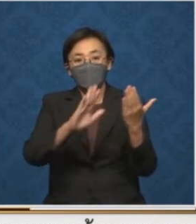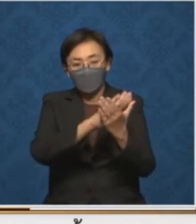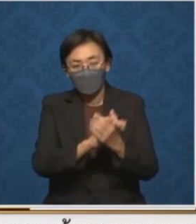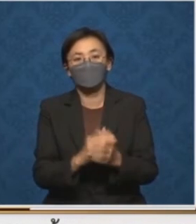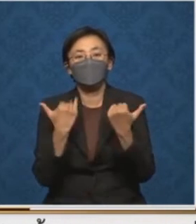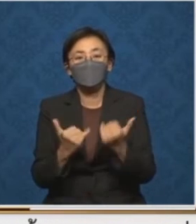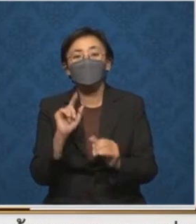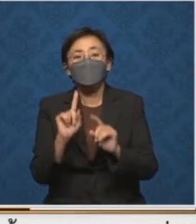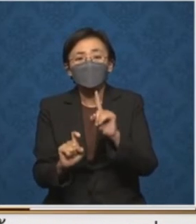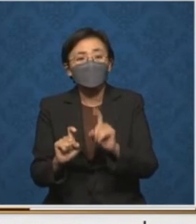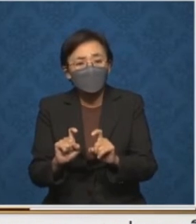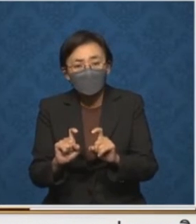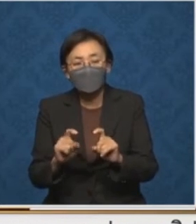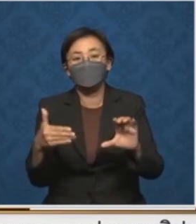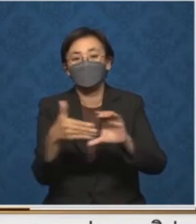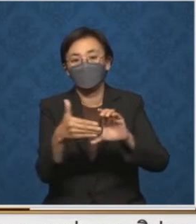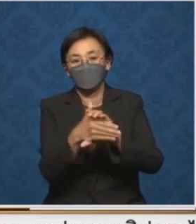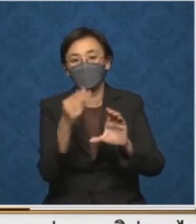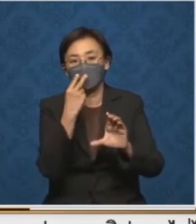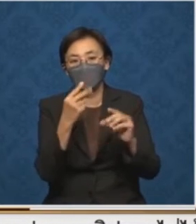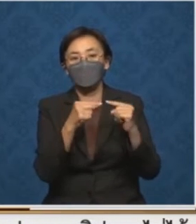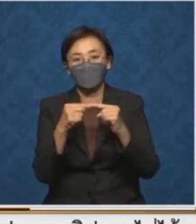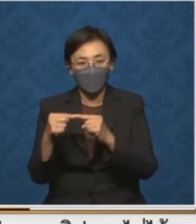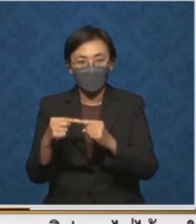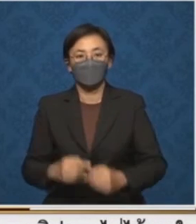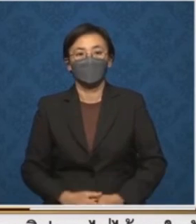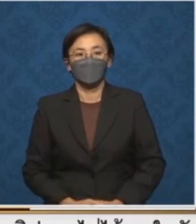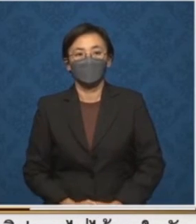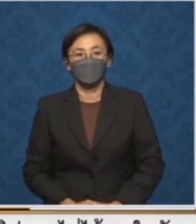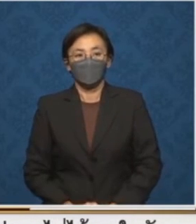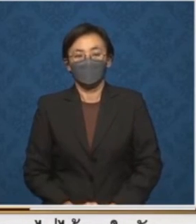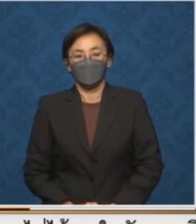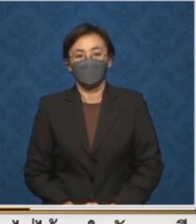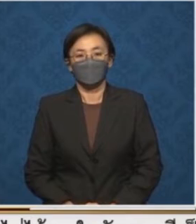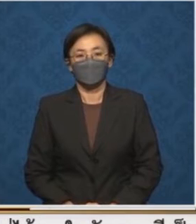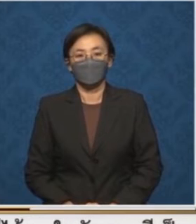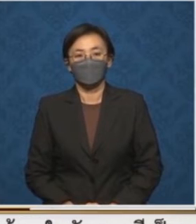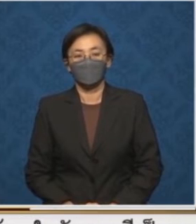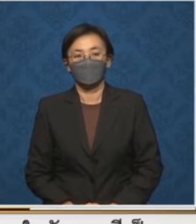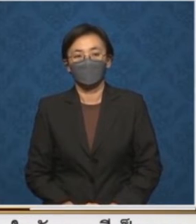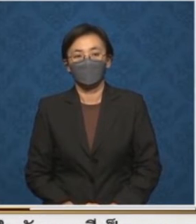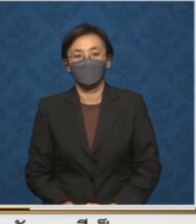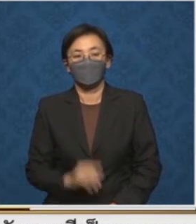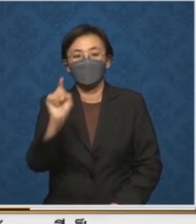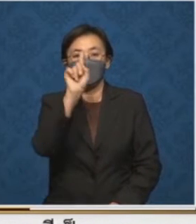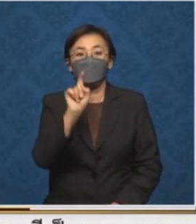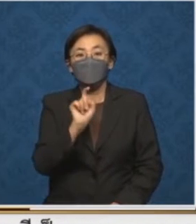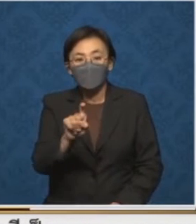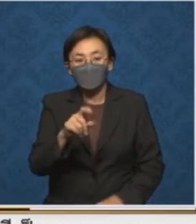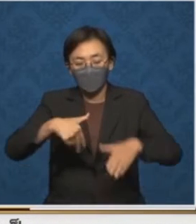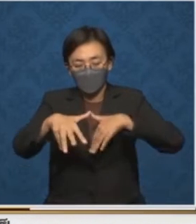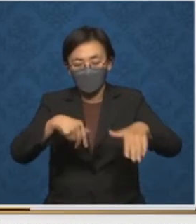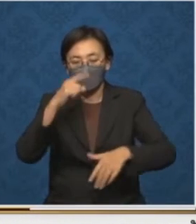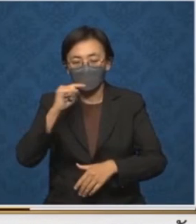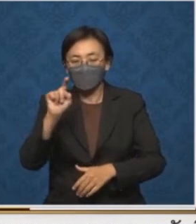ซึได้รับอนุSLจากองค์การอน pursuit MILL โกเรียบร้อยแล้วขอโทษจนะสินวัส